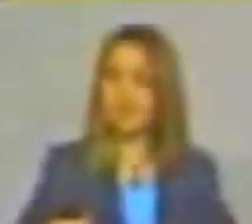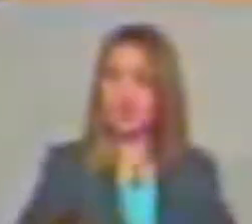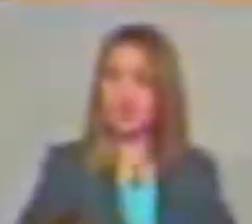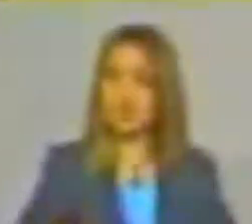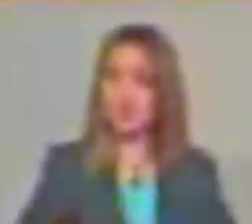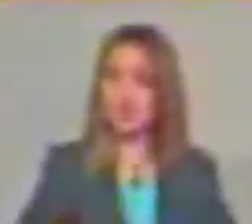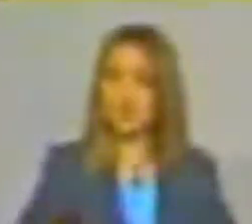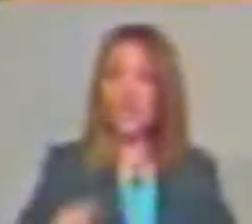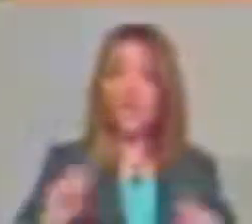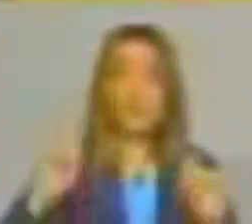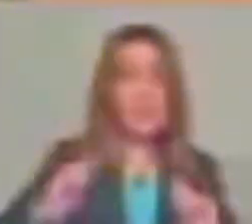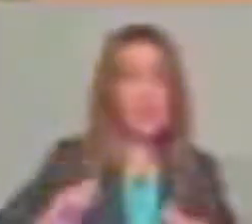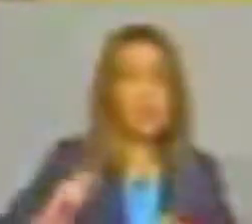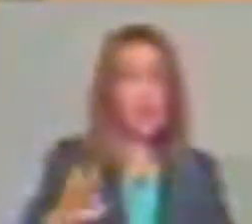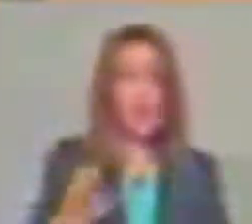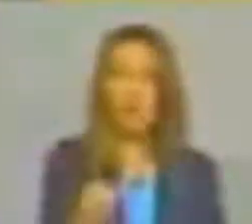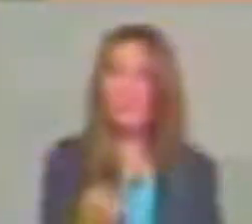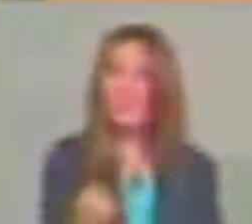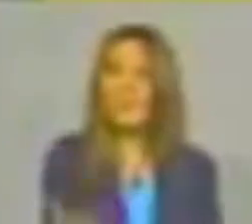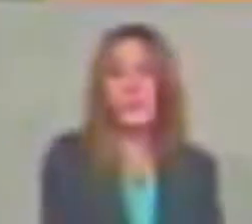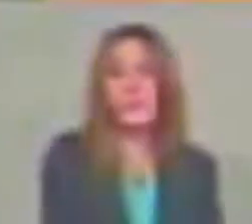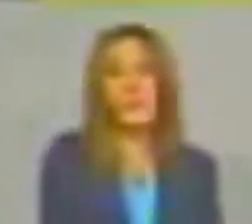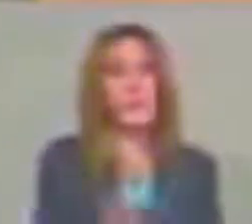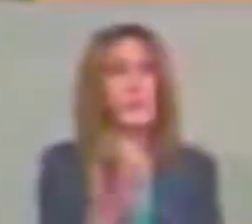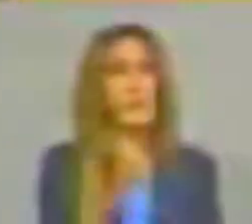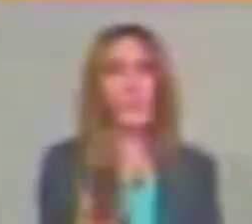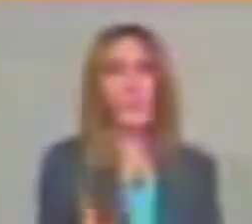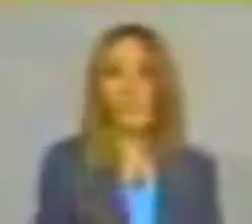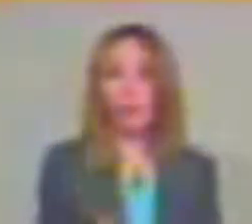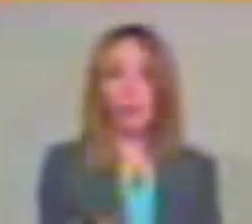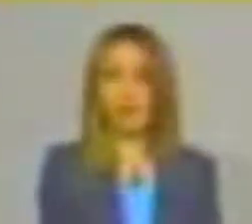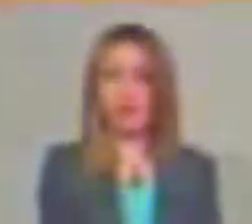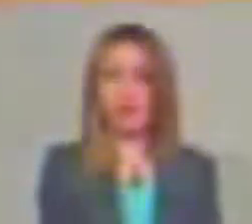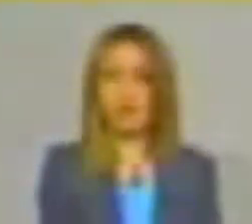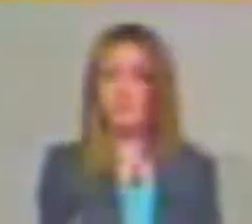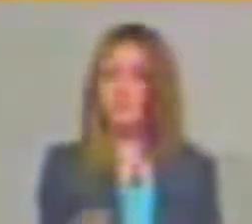Bu hesapları yapanlar çok oldu.